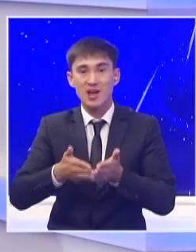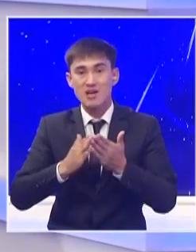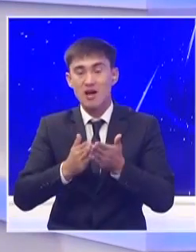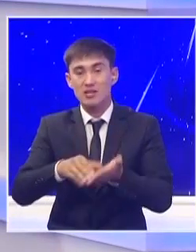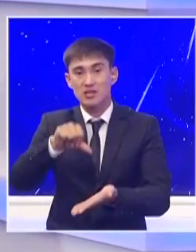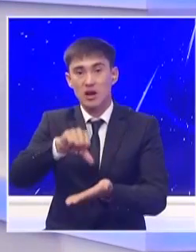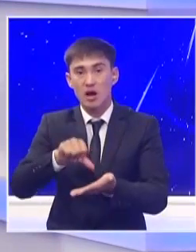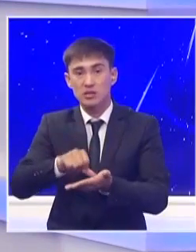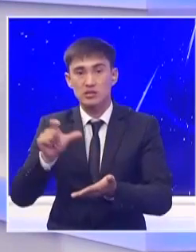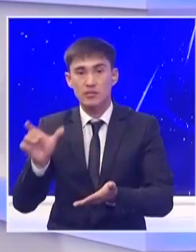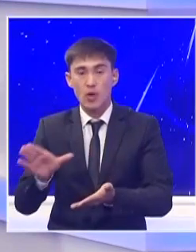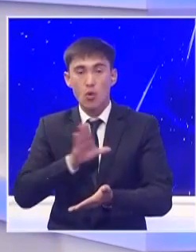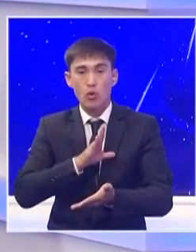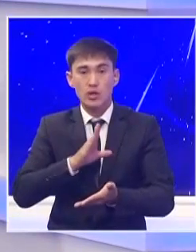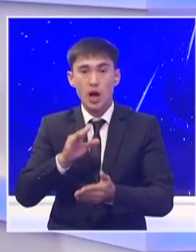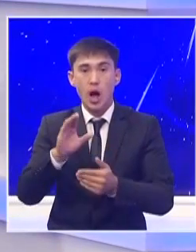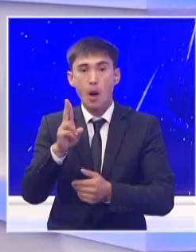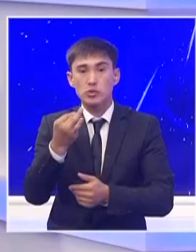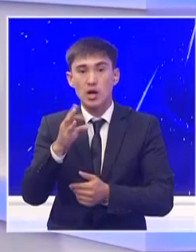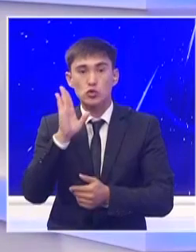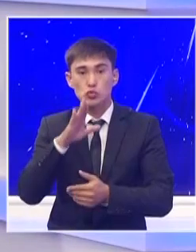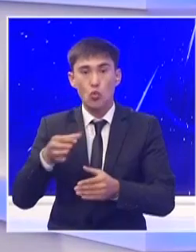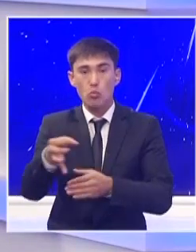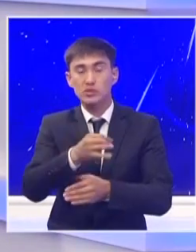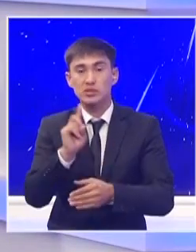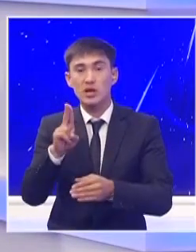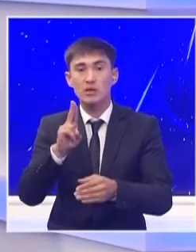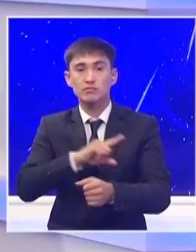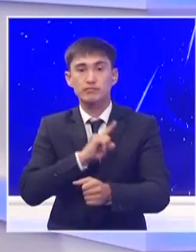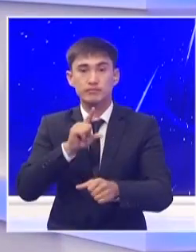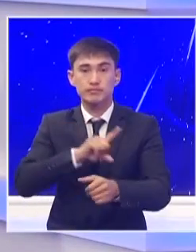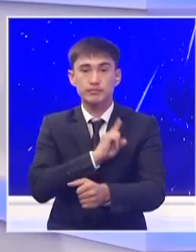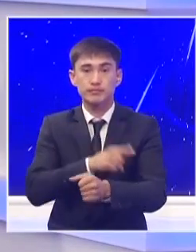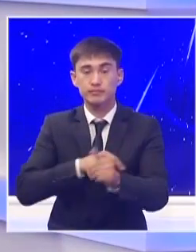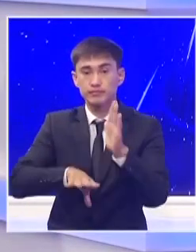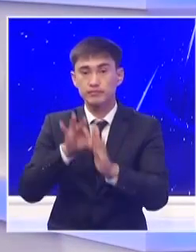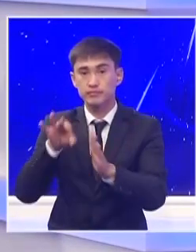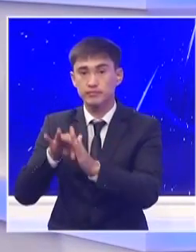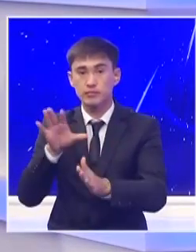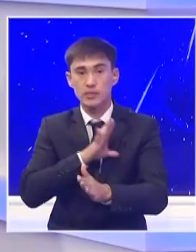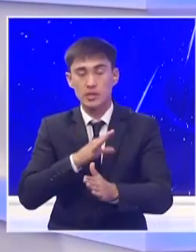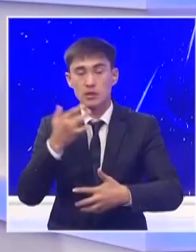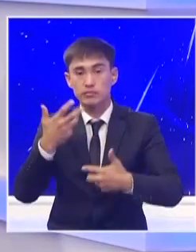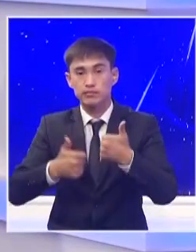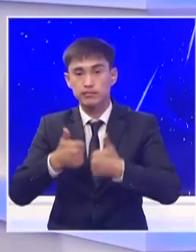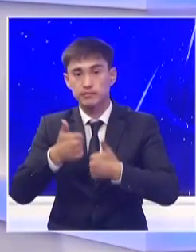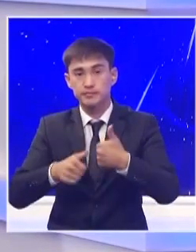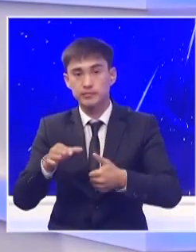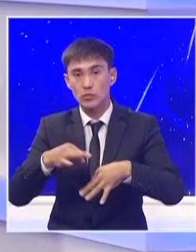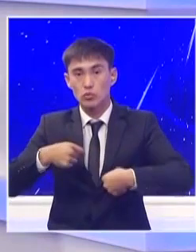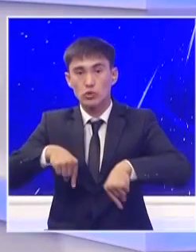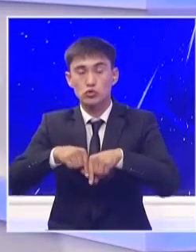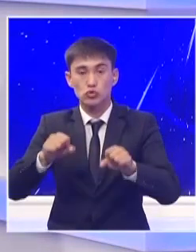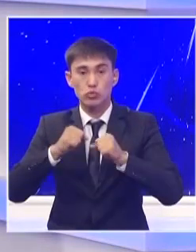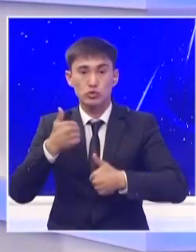қаласының яқташылары қатысты. Олар Қапшағай су қоймасында кіл мықтыларын анықтады. Жарыс бірнеше кезең бойынша өтті. Ұйымдастырушылар бұл